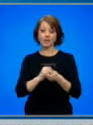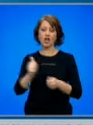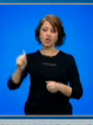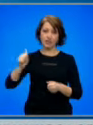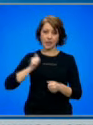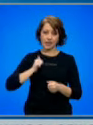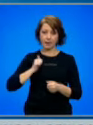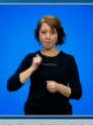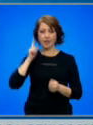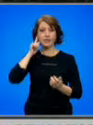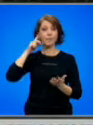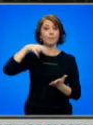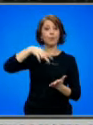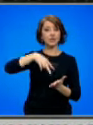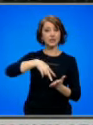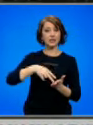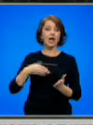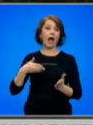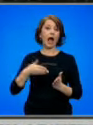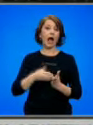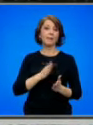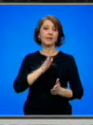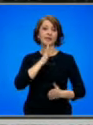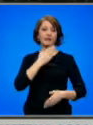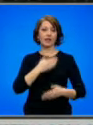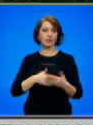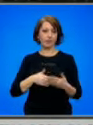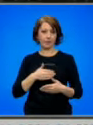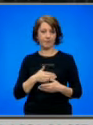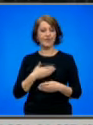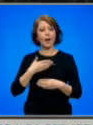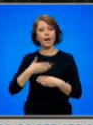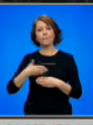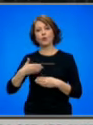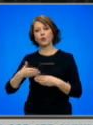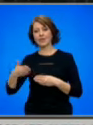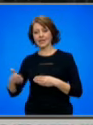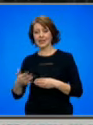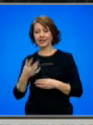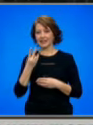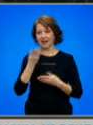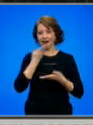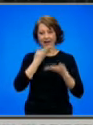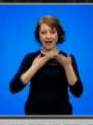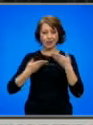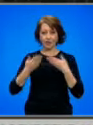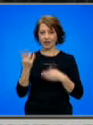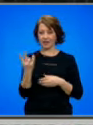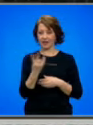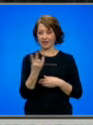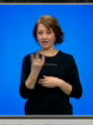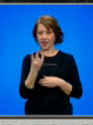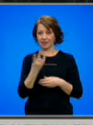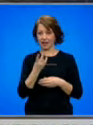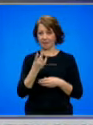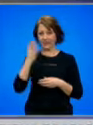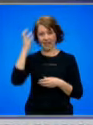към Република Северна Македония. Процеса по динамизиране на разговорите между двете страни се очаква да започне в средата на